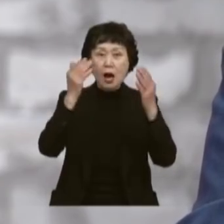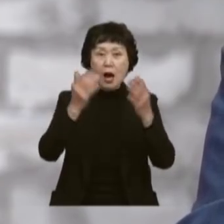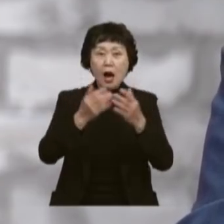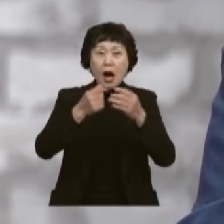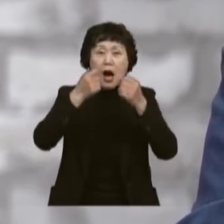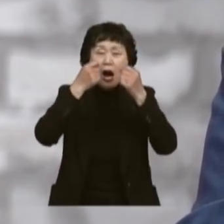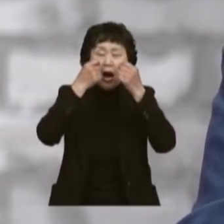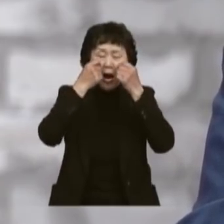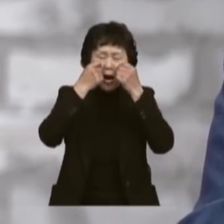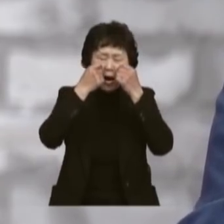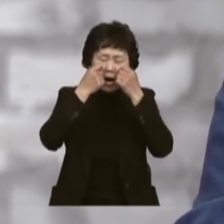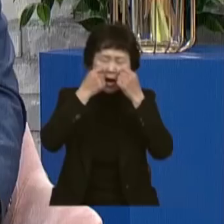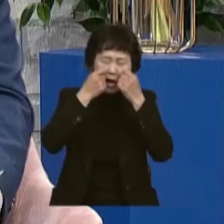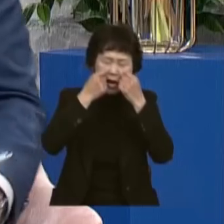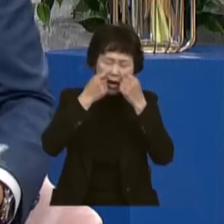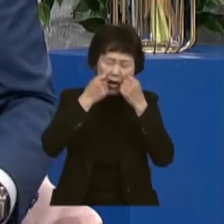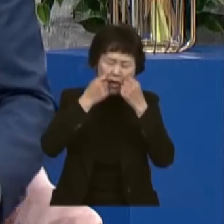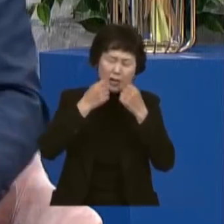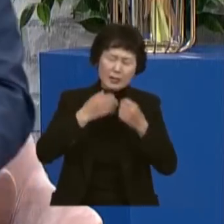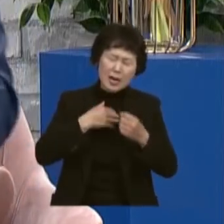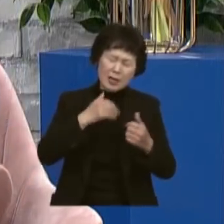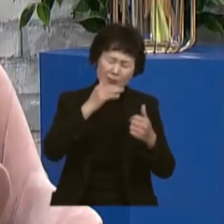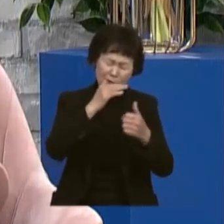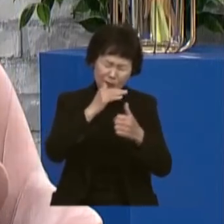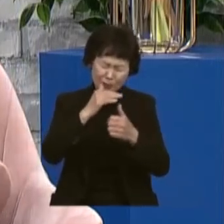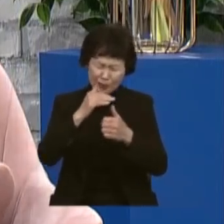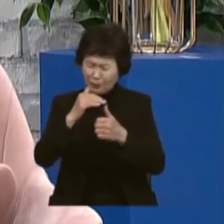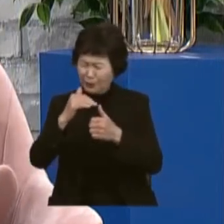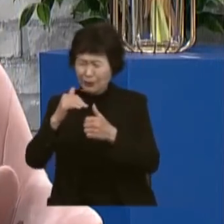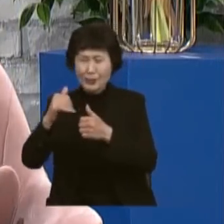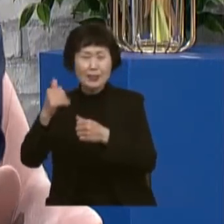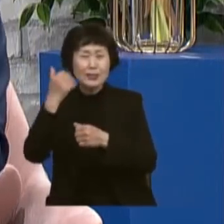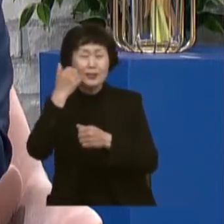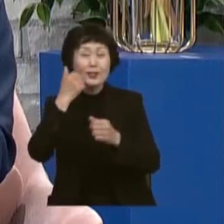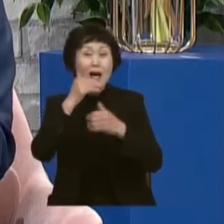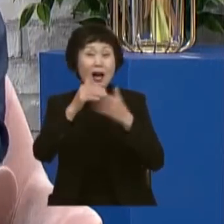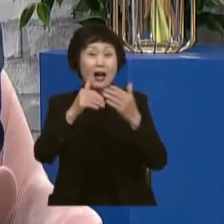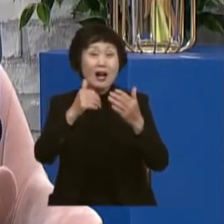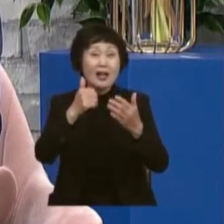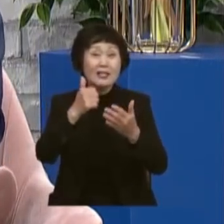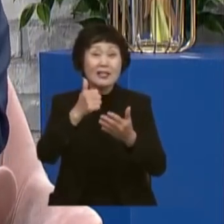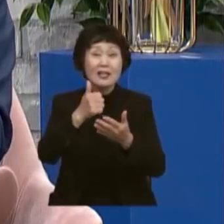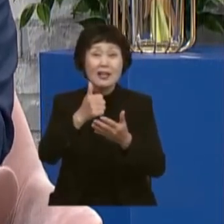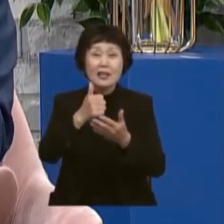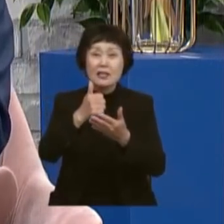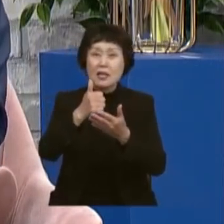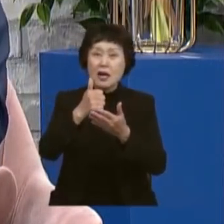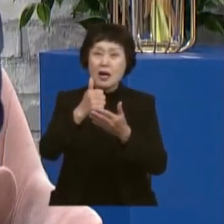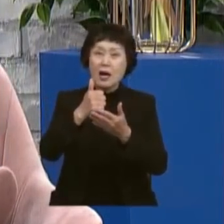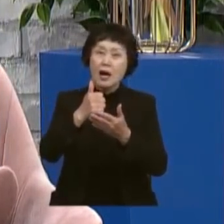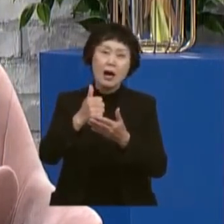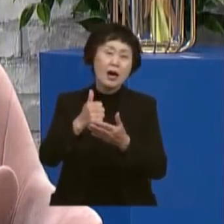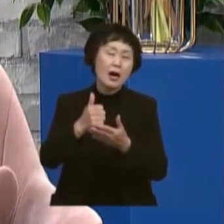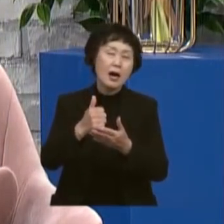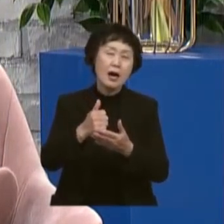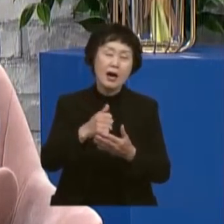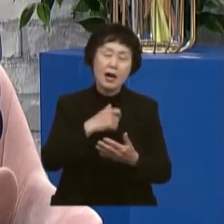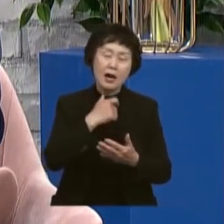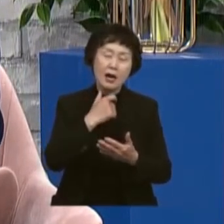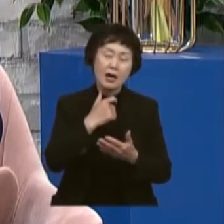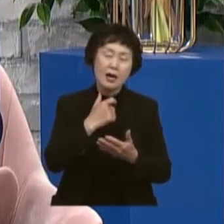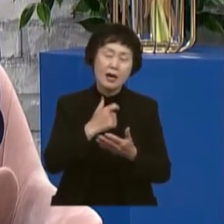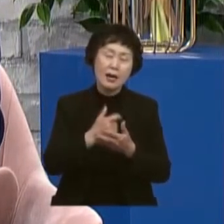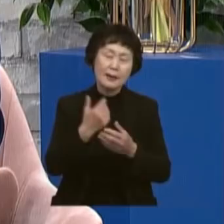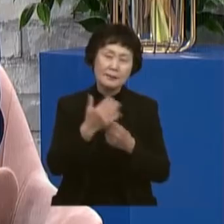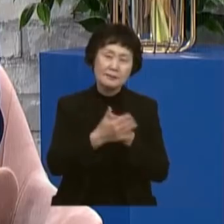나를 부르시네. 합창이 안 되는 거예요. 이게 다, 그러니까 다 자기 은혜로. 그럼.